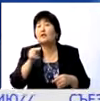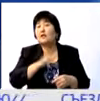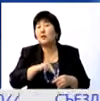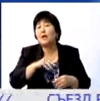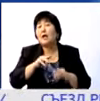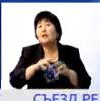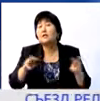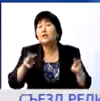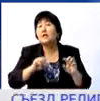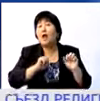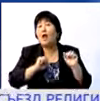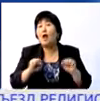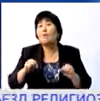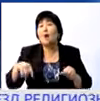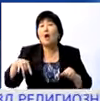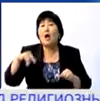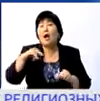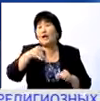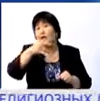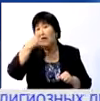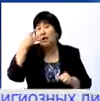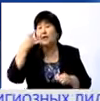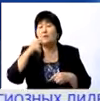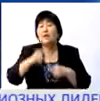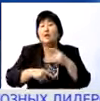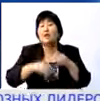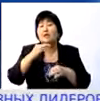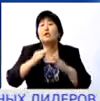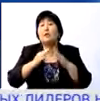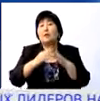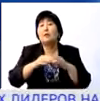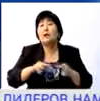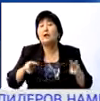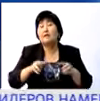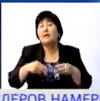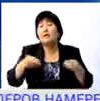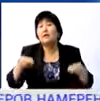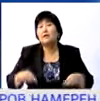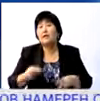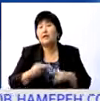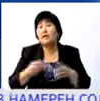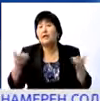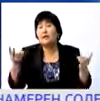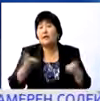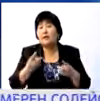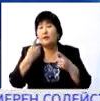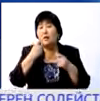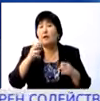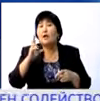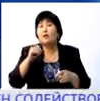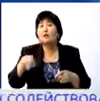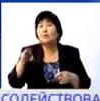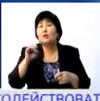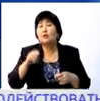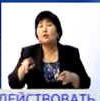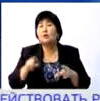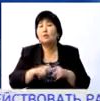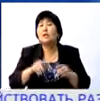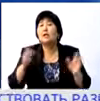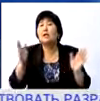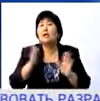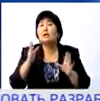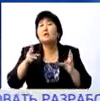министерстве обороны и аэрокосмической промышленности казахстана сообщает пресс-служба ведомства и не видят необходимости объявлять космодром байконур зона экологического